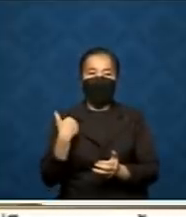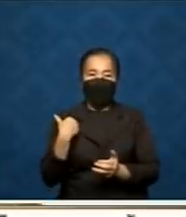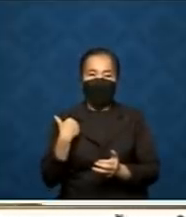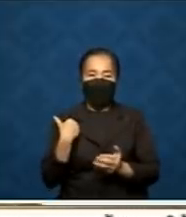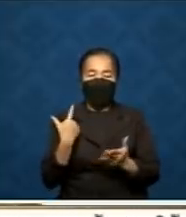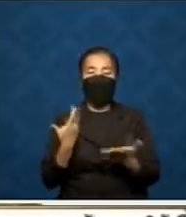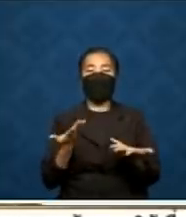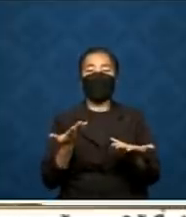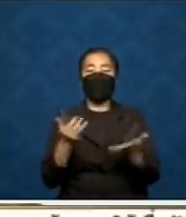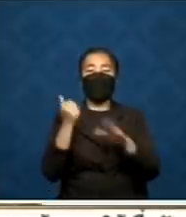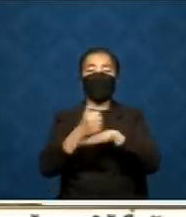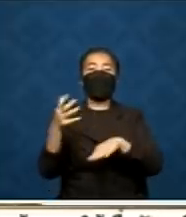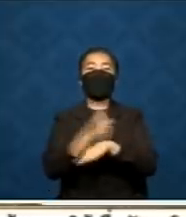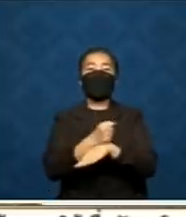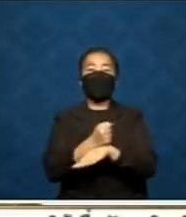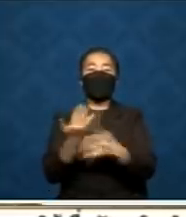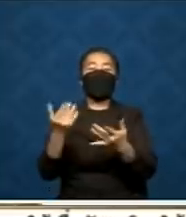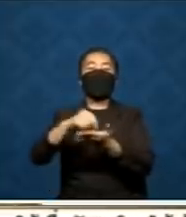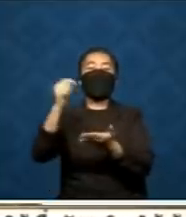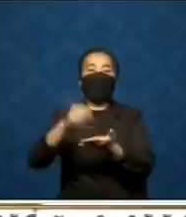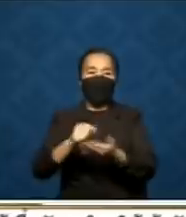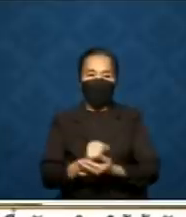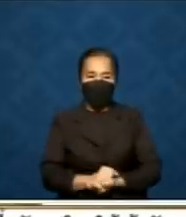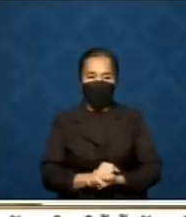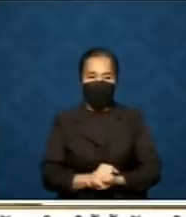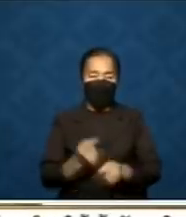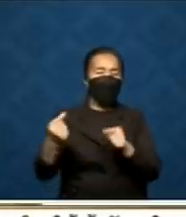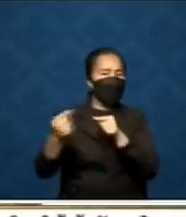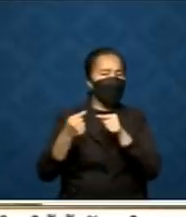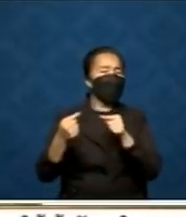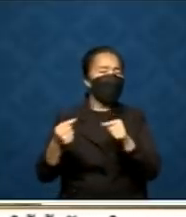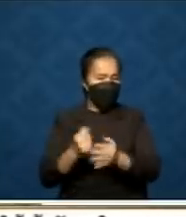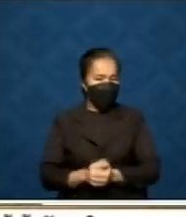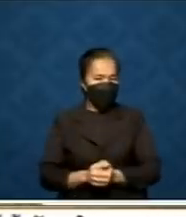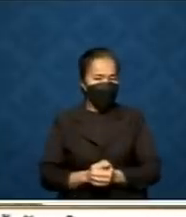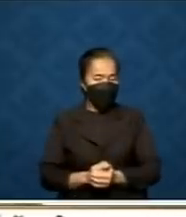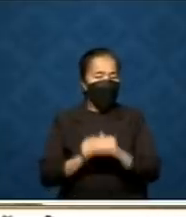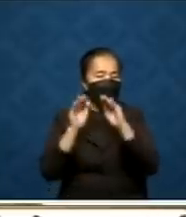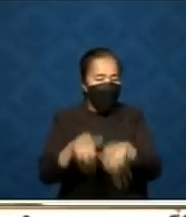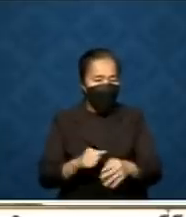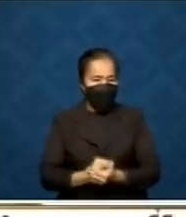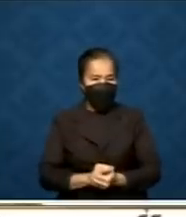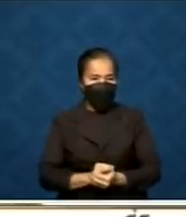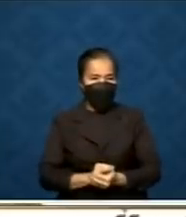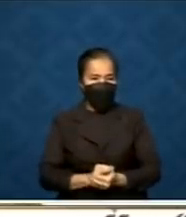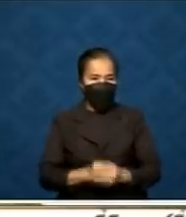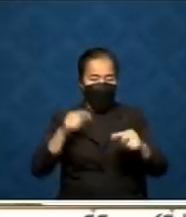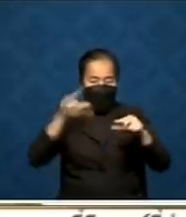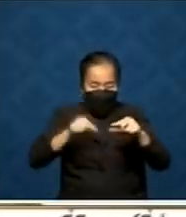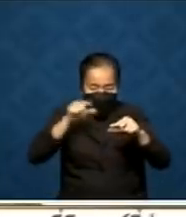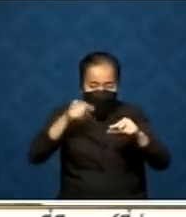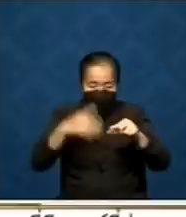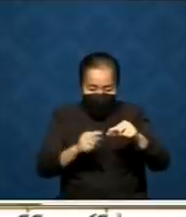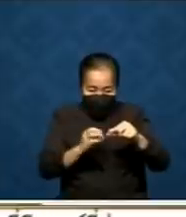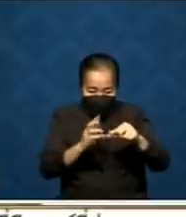เขาฝ่ายการเมืองเพราะไฟกันเมืองเซ็นมั้งขอต่อรองลดสเปคหลังจากที่แม่นยำเกิน 96ขึ้นไป